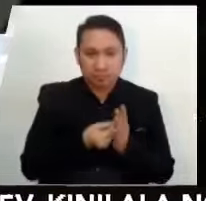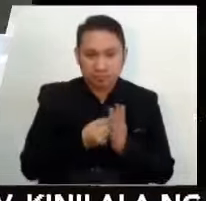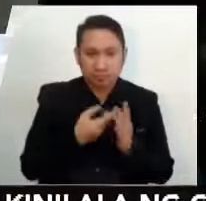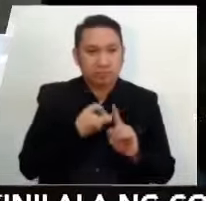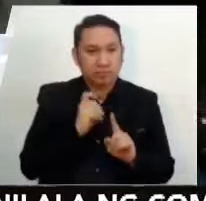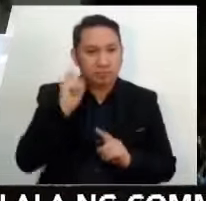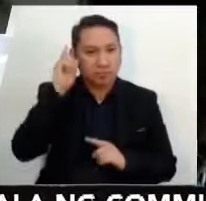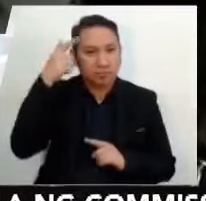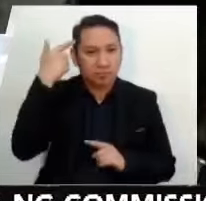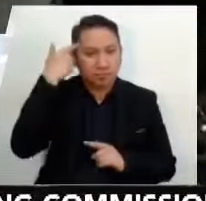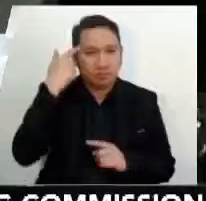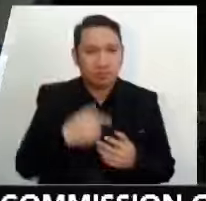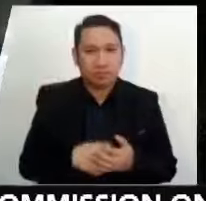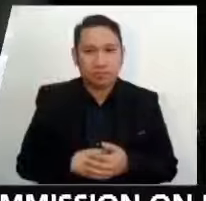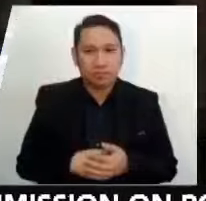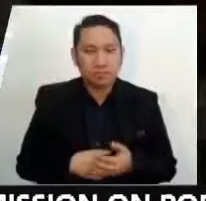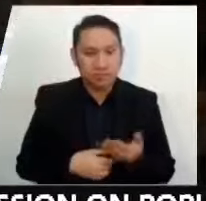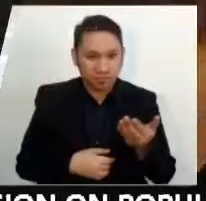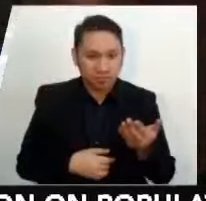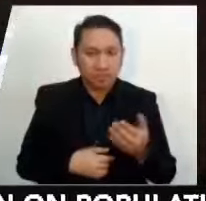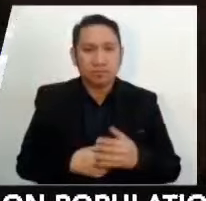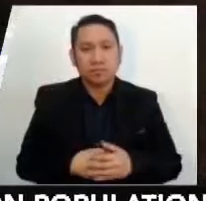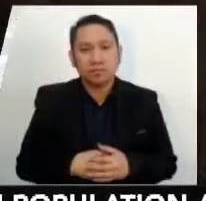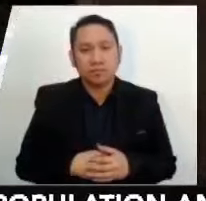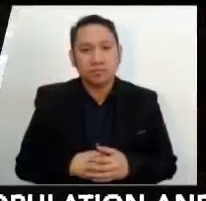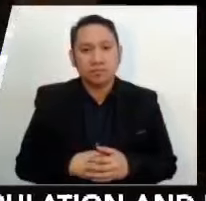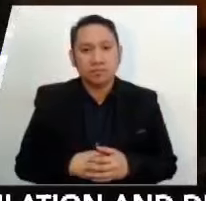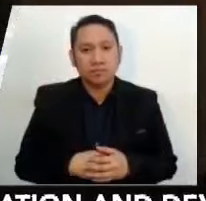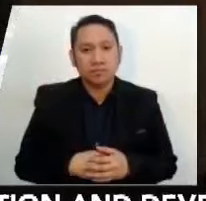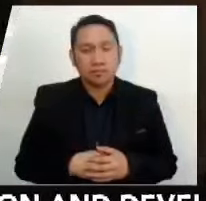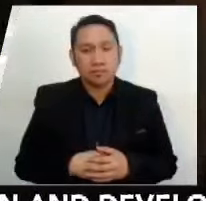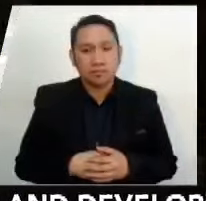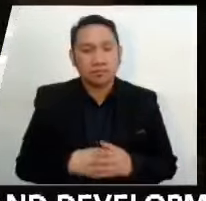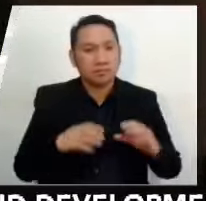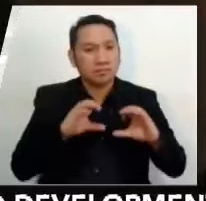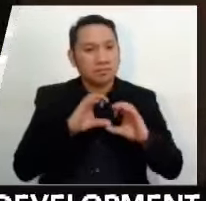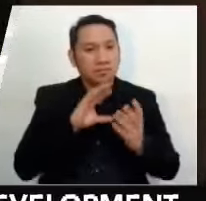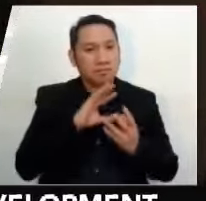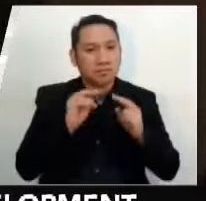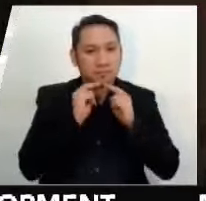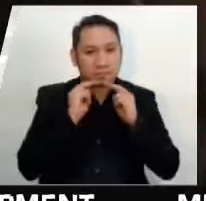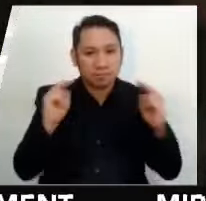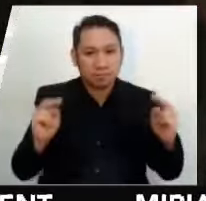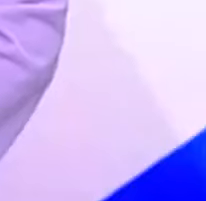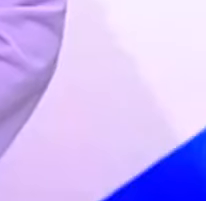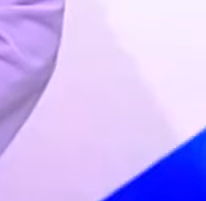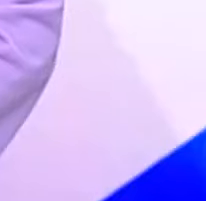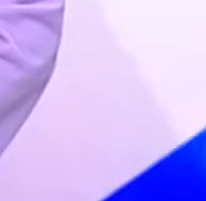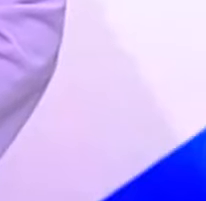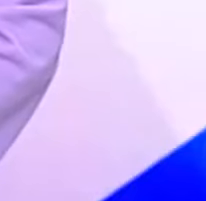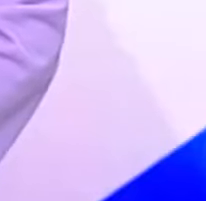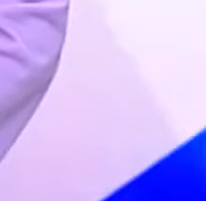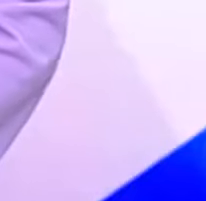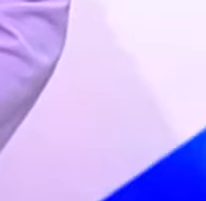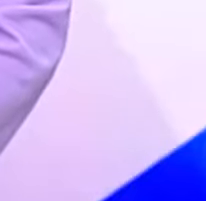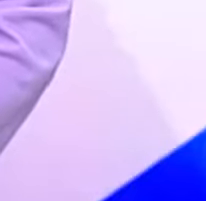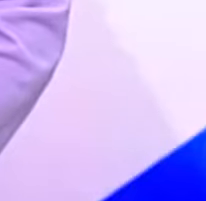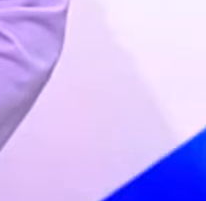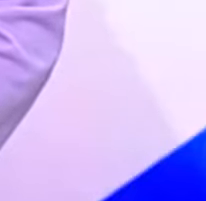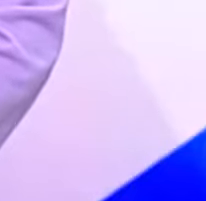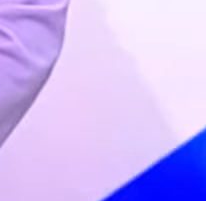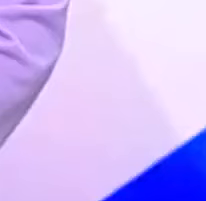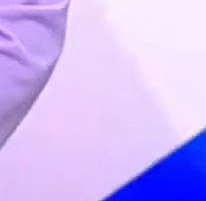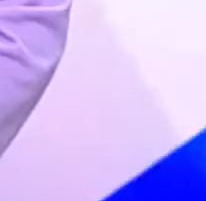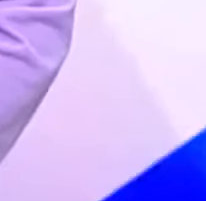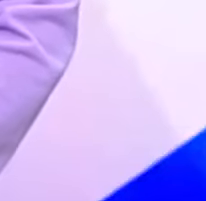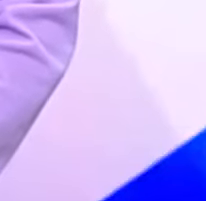ito ang unang balita Jomer apresto para sa GMA integrated news Gusto mo bang mauna sa mga